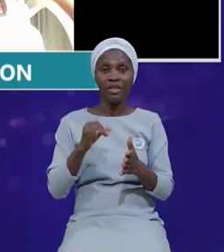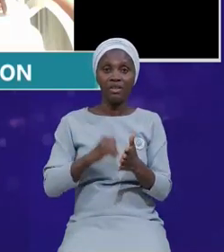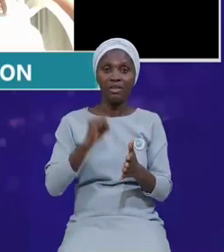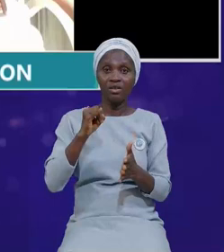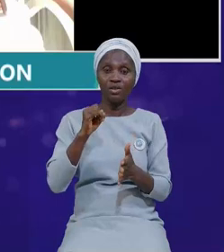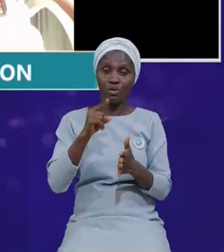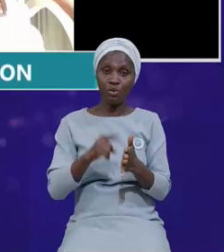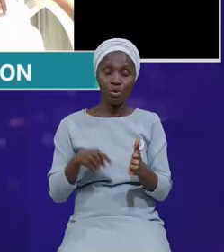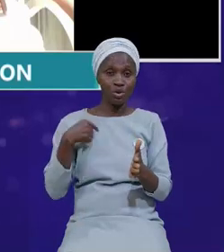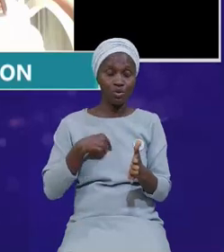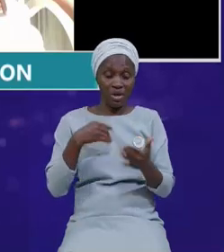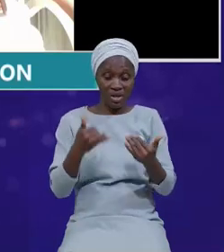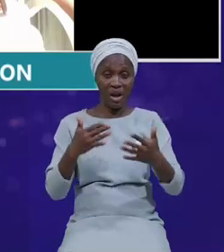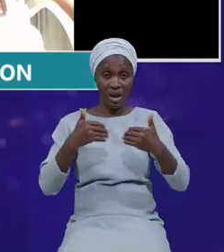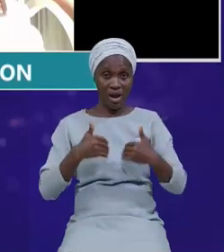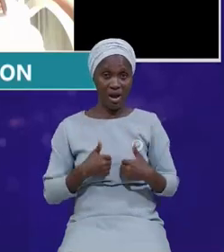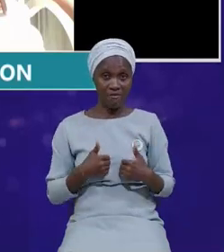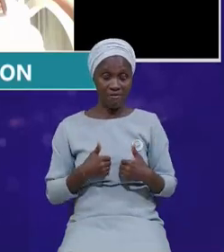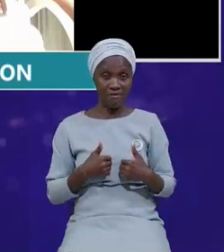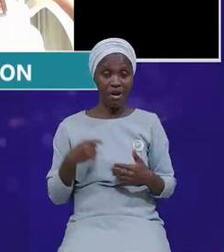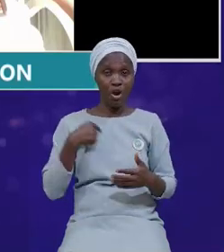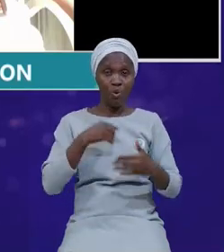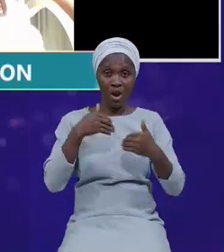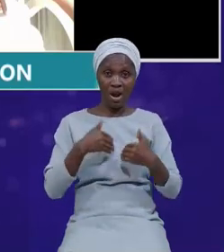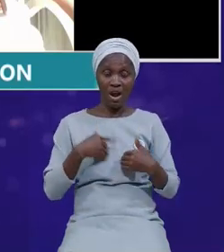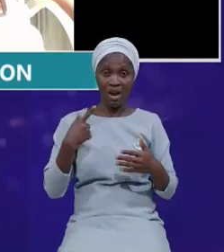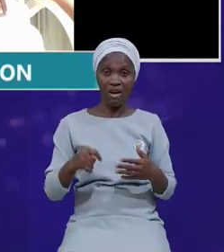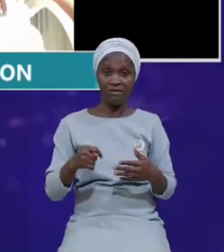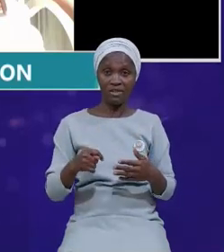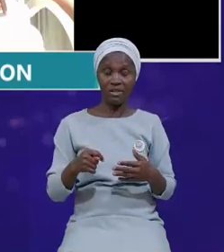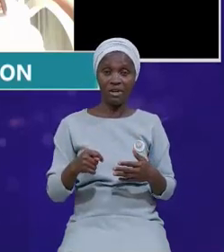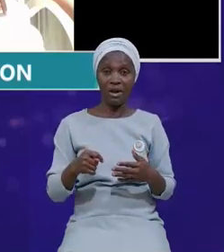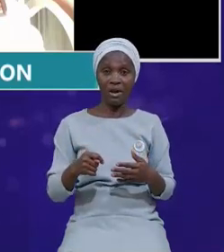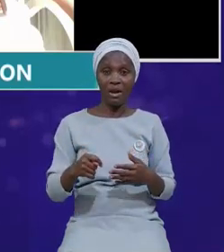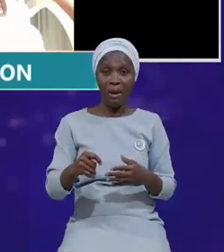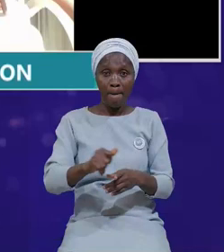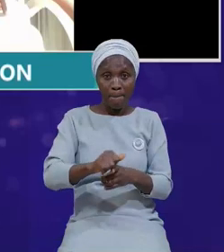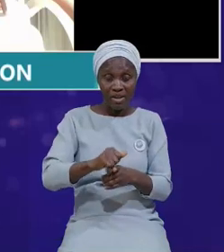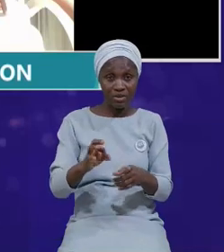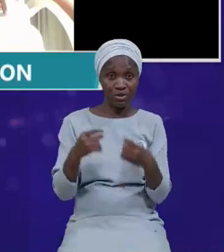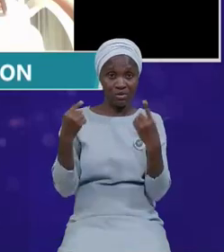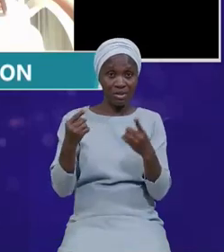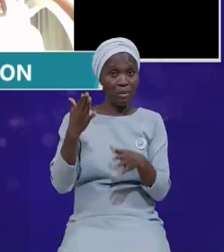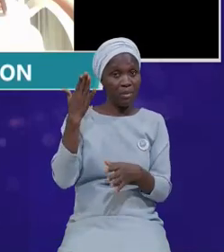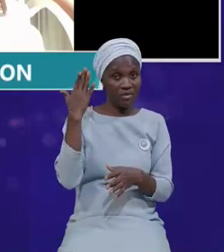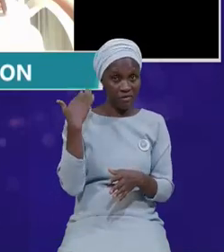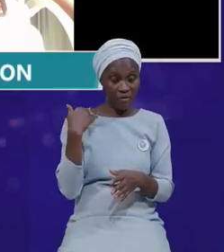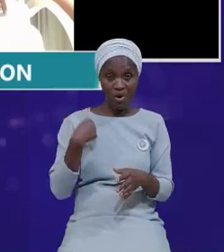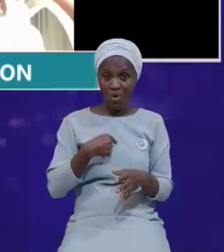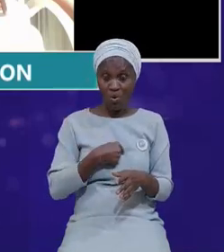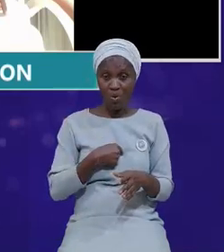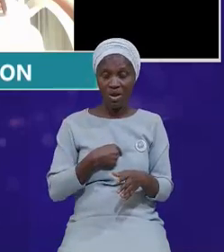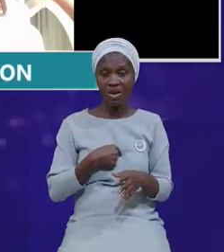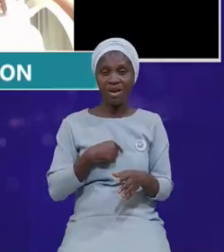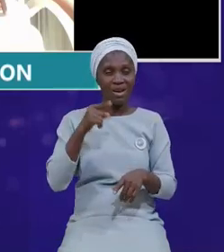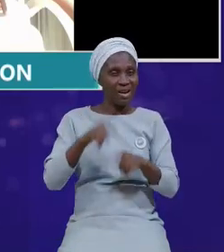Ôé c'est ce que nous avons maintenant nous avions la pratique du péché nous Pons pas nous passer